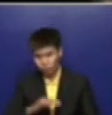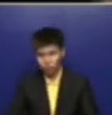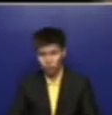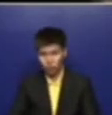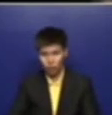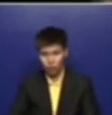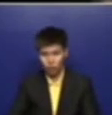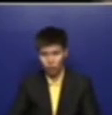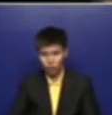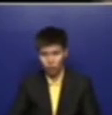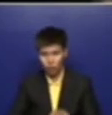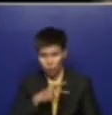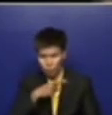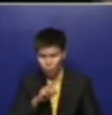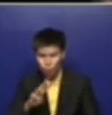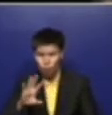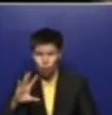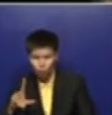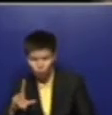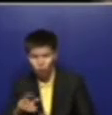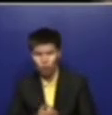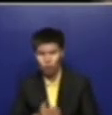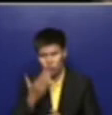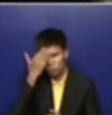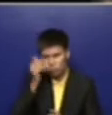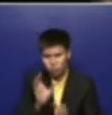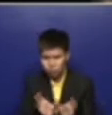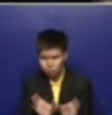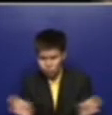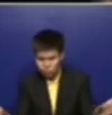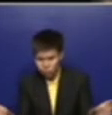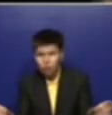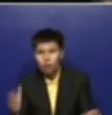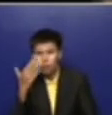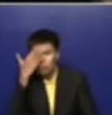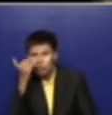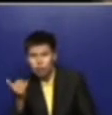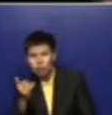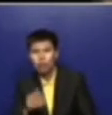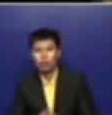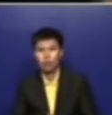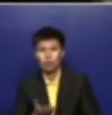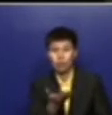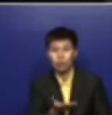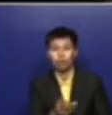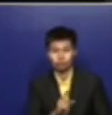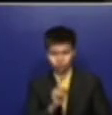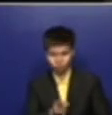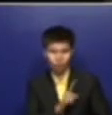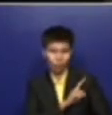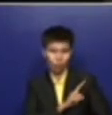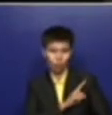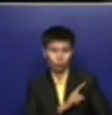อาชีวะมันต่างกันยังไงทำไมต้องแบ่งแยกสิ่งเหล่านี้ครับเป็นความรับผิดชอบของท่านเมื่อท่านตอบแล้วผม